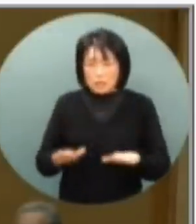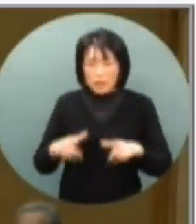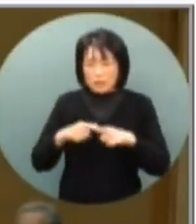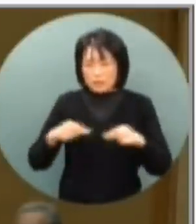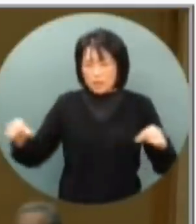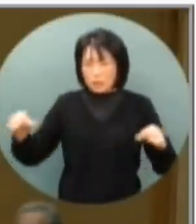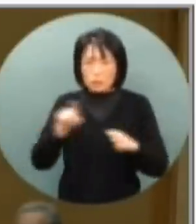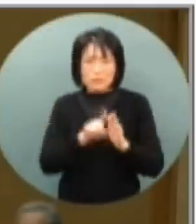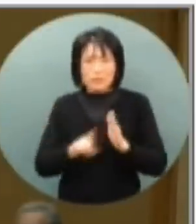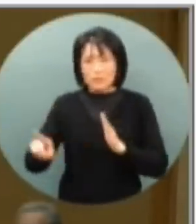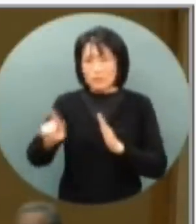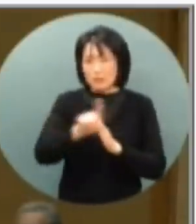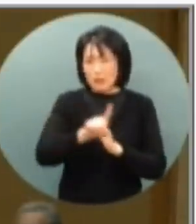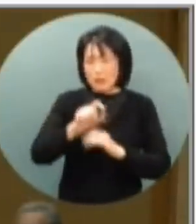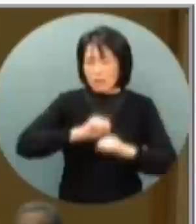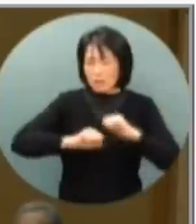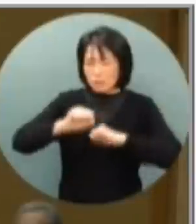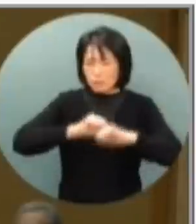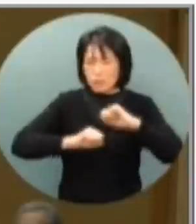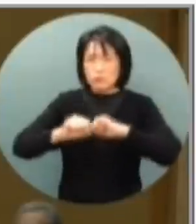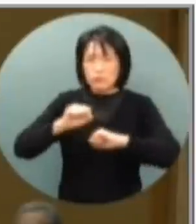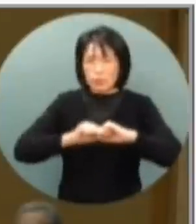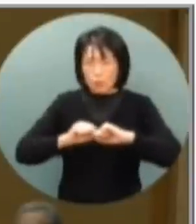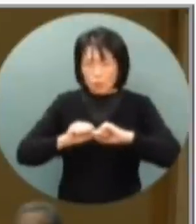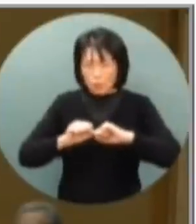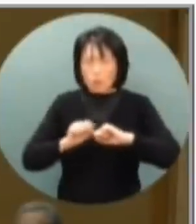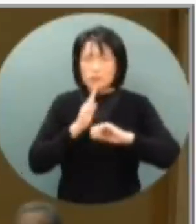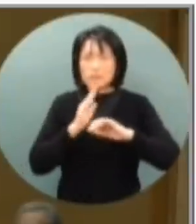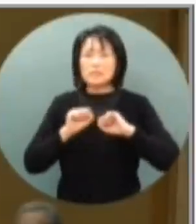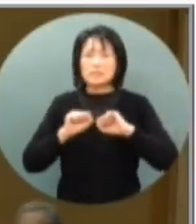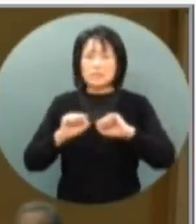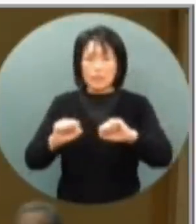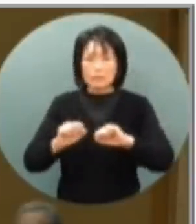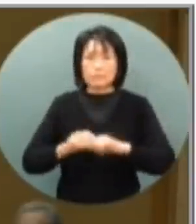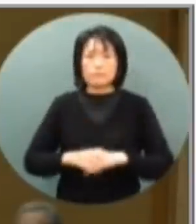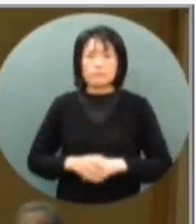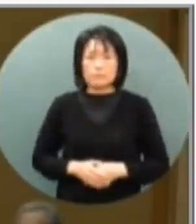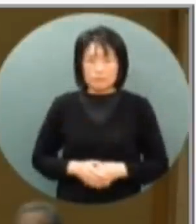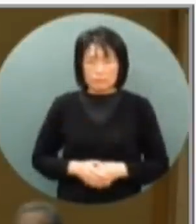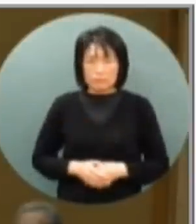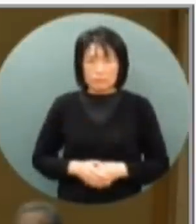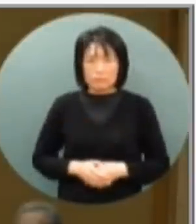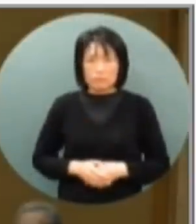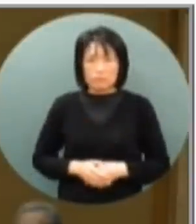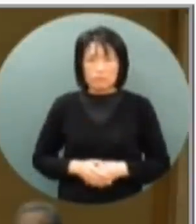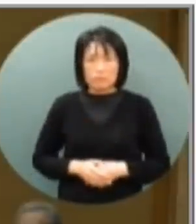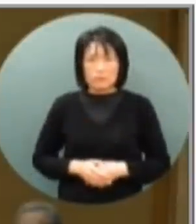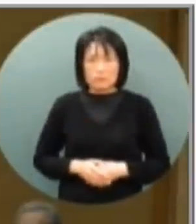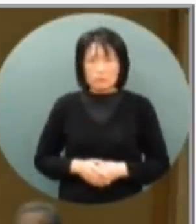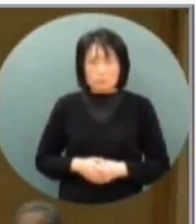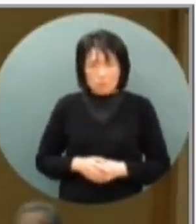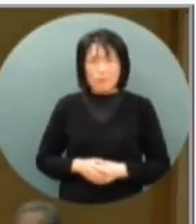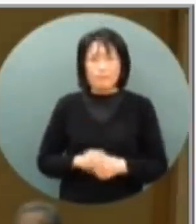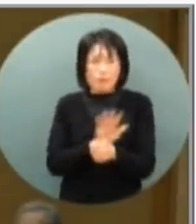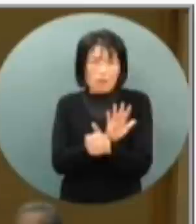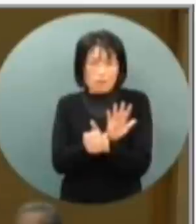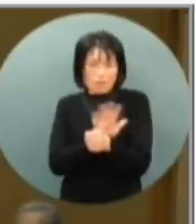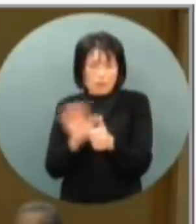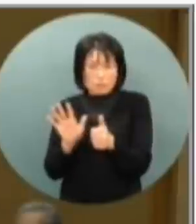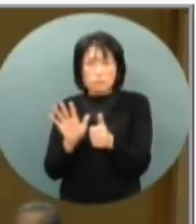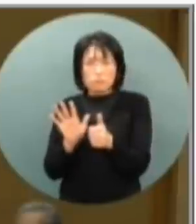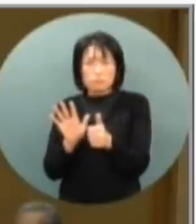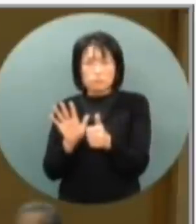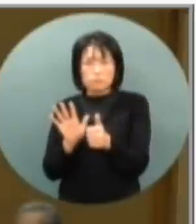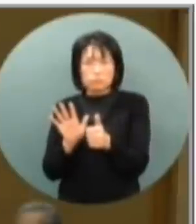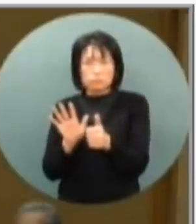組みを解消され今実施をしています。やはりそのバックボーンたるその背景